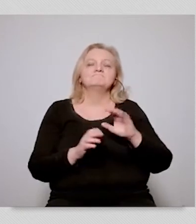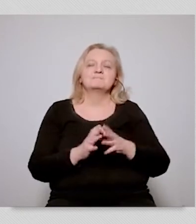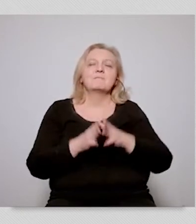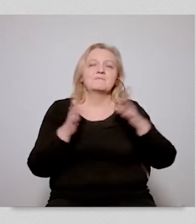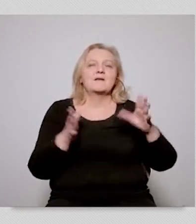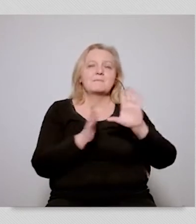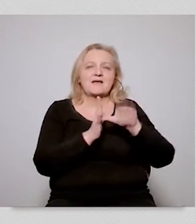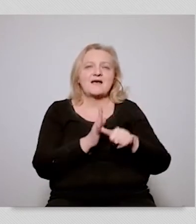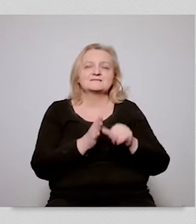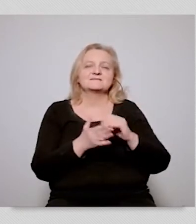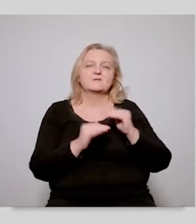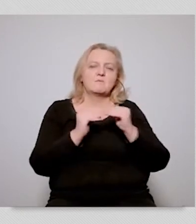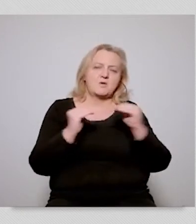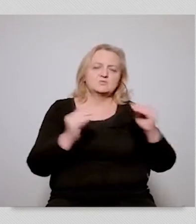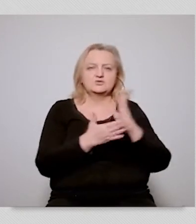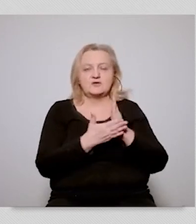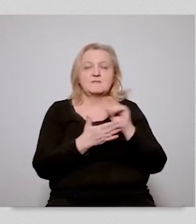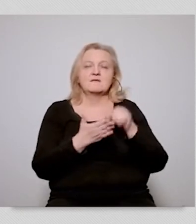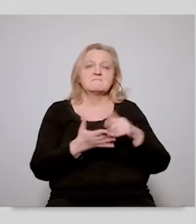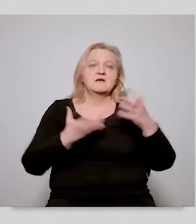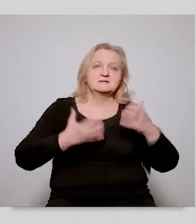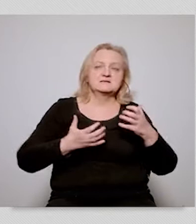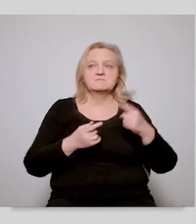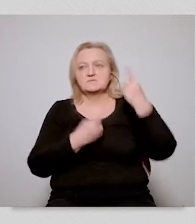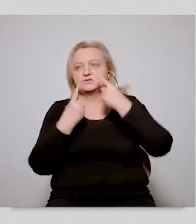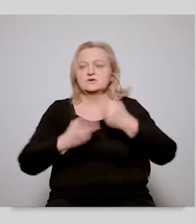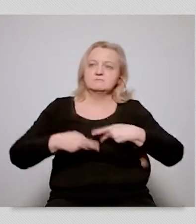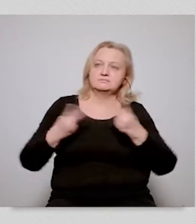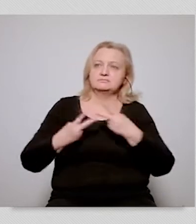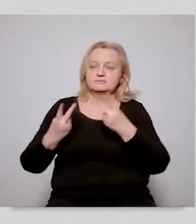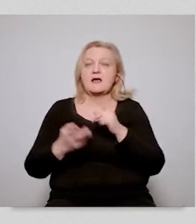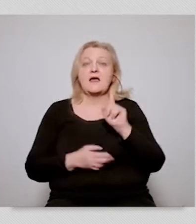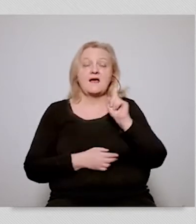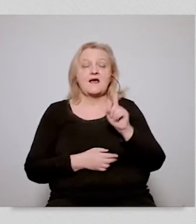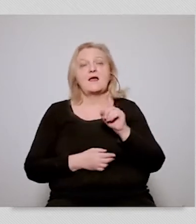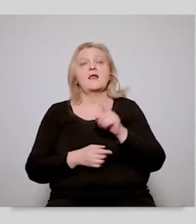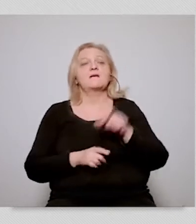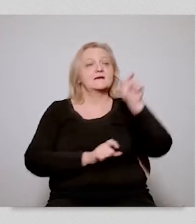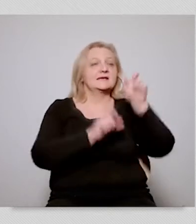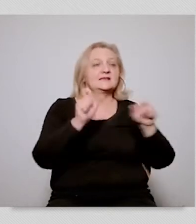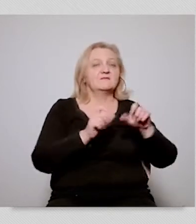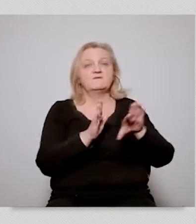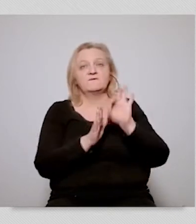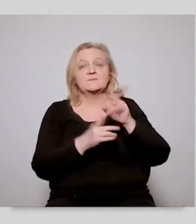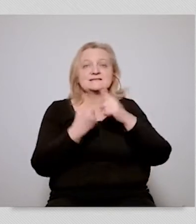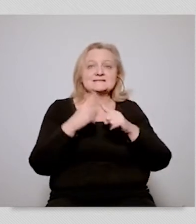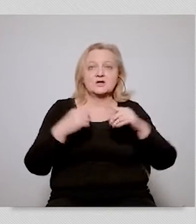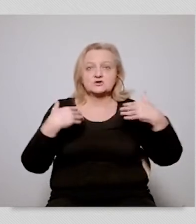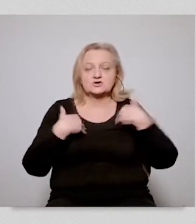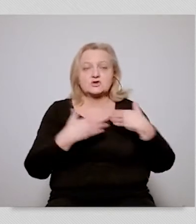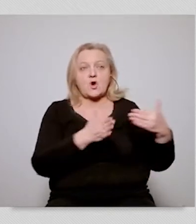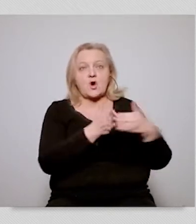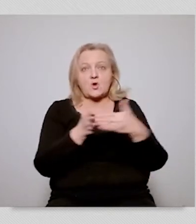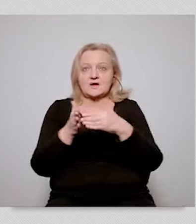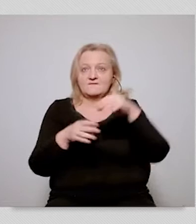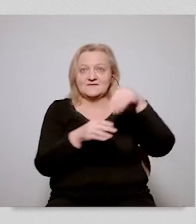owszem, chętnie deklarują swoje postawy, ale kiedy sprowadza się do indywidualnych wyborów dotyczących stylów życia i ograniczeń